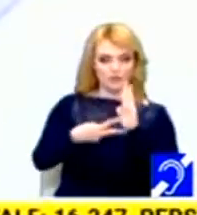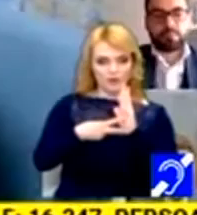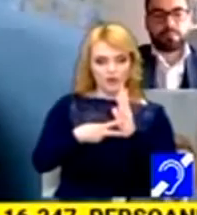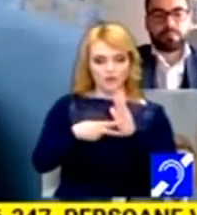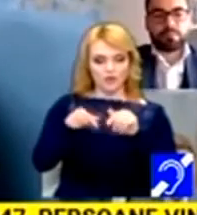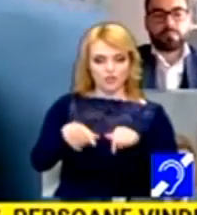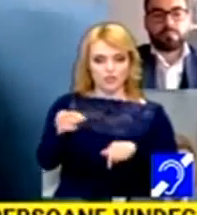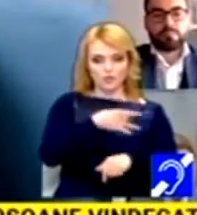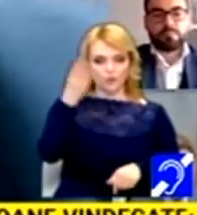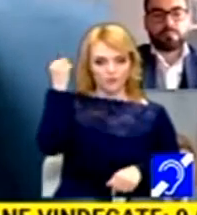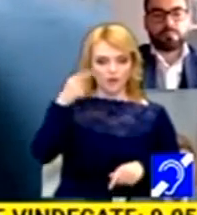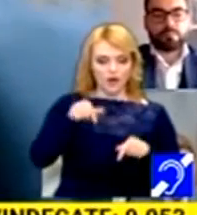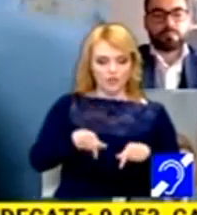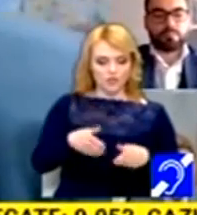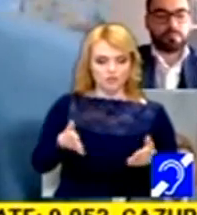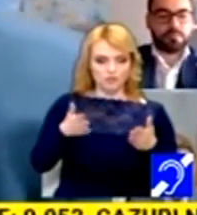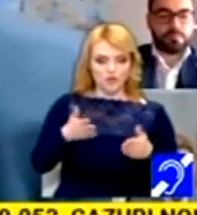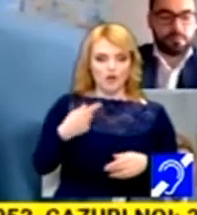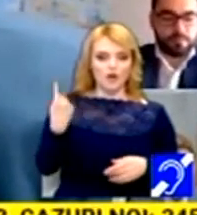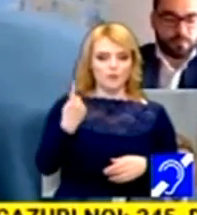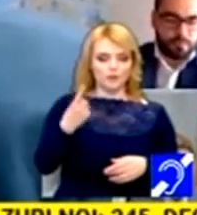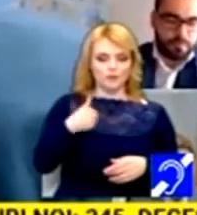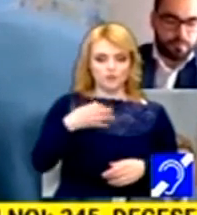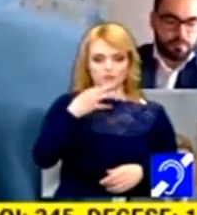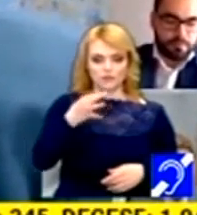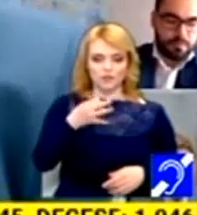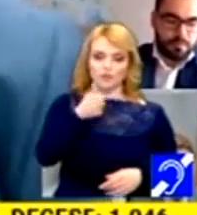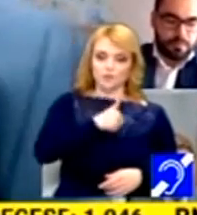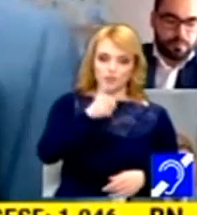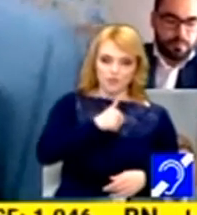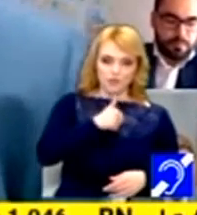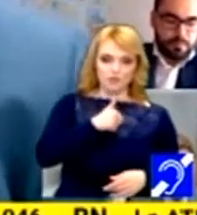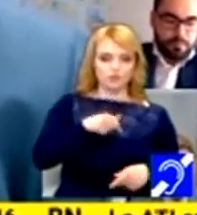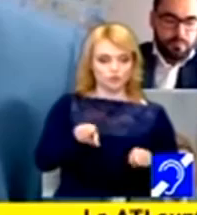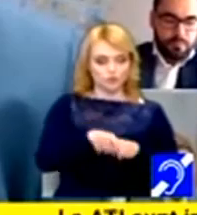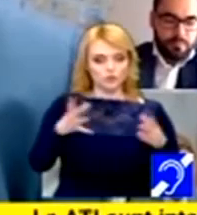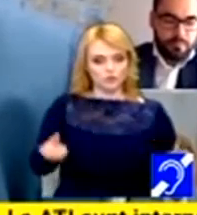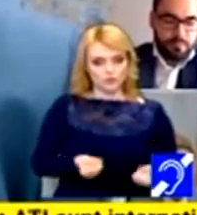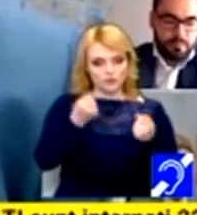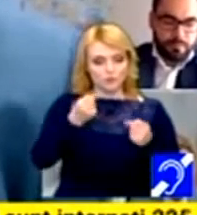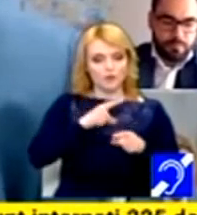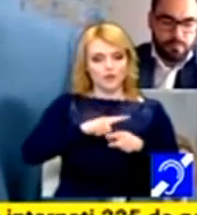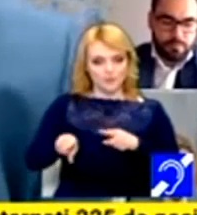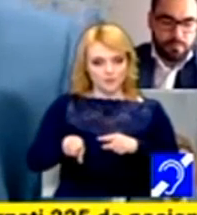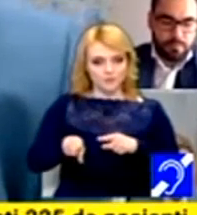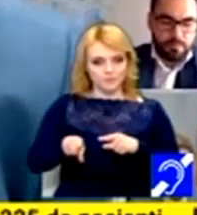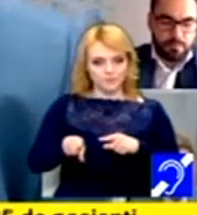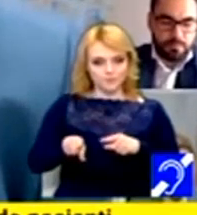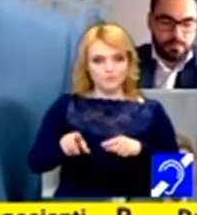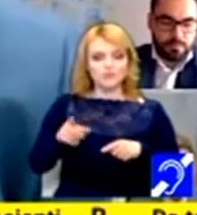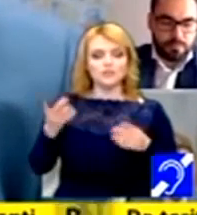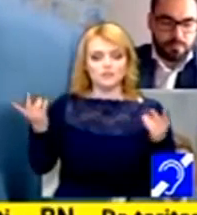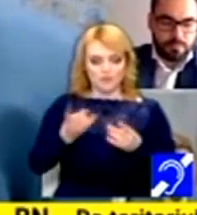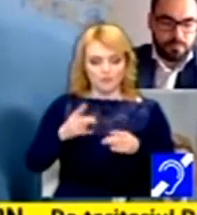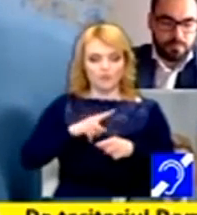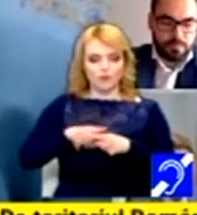Moldova. Aici, cu siguranță, în prima fază am încercat și noi să susținem cât mai repede, și asta trebuie